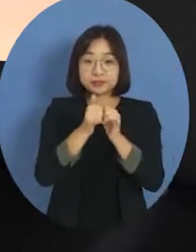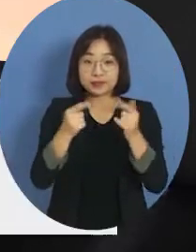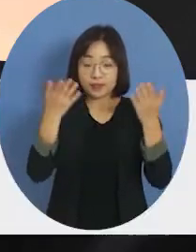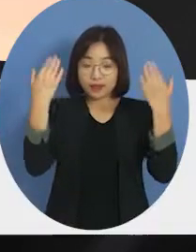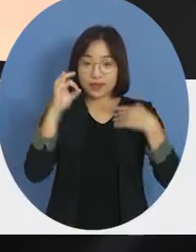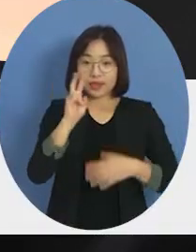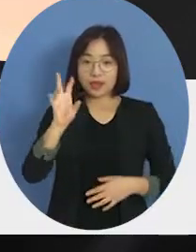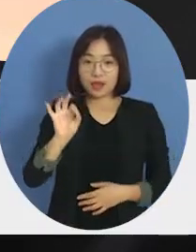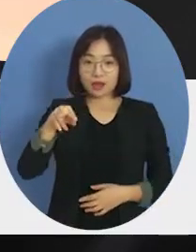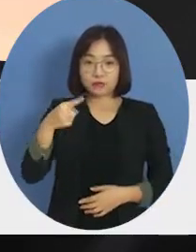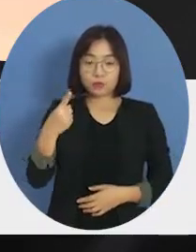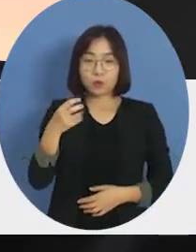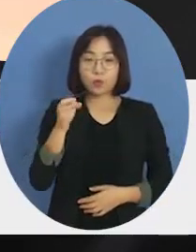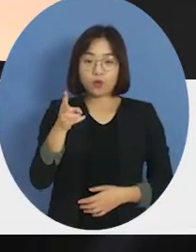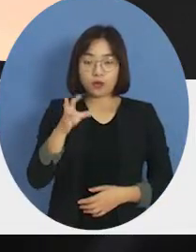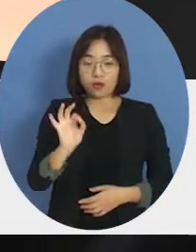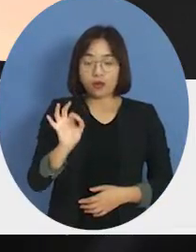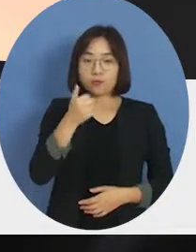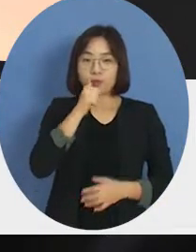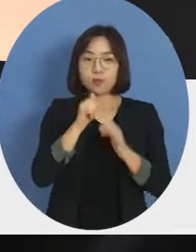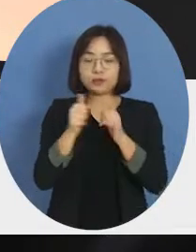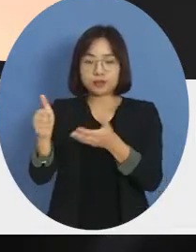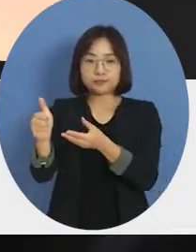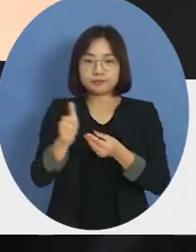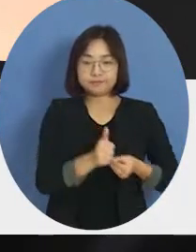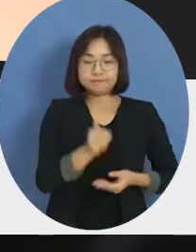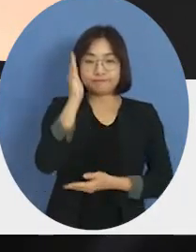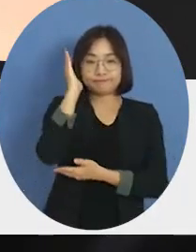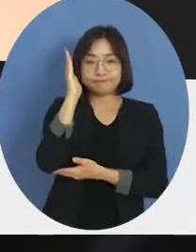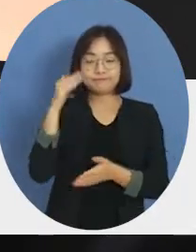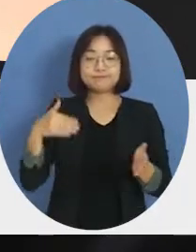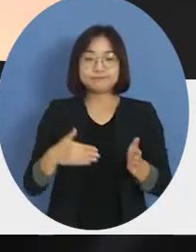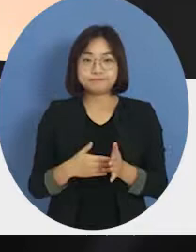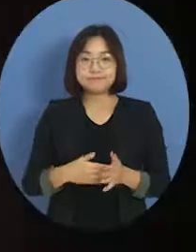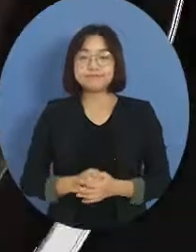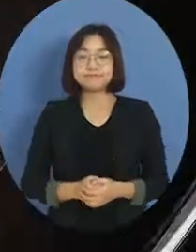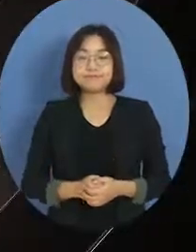공주시민대학에서 양소영 변호사를 모시고 교양 강좌를 개최했습니다.